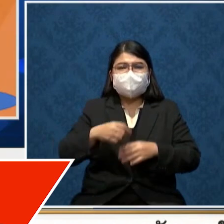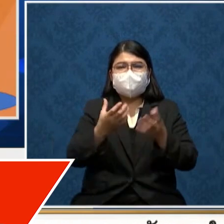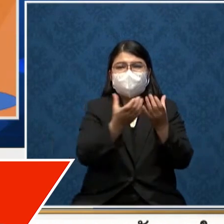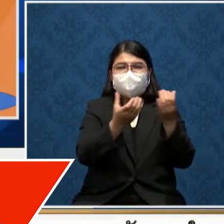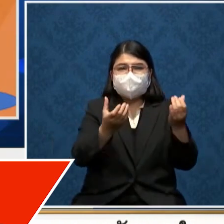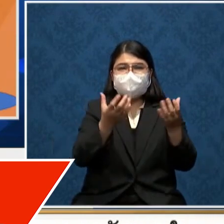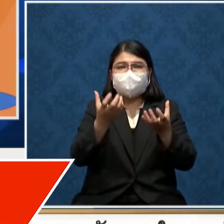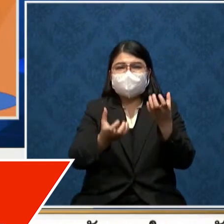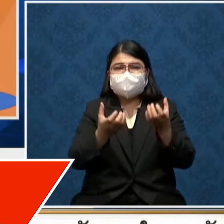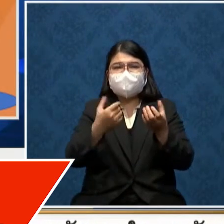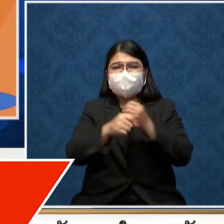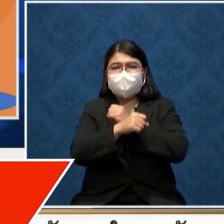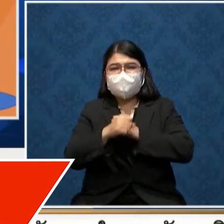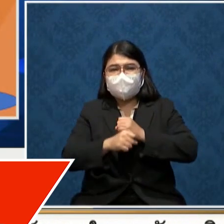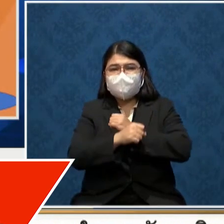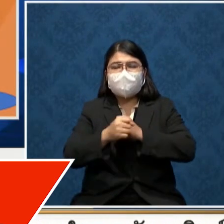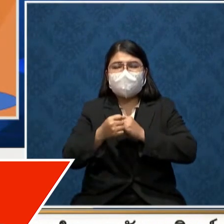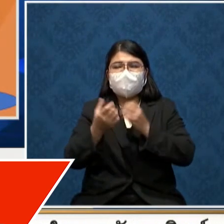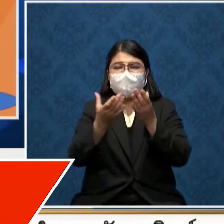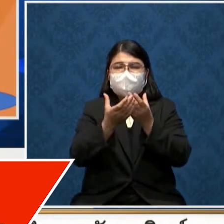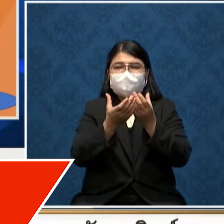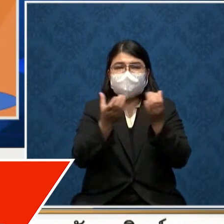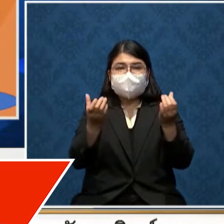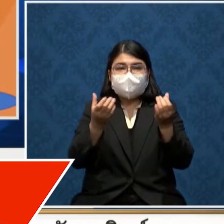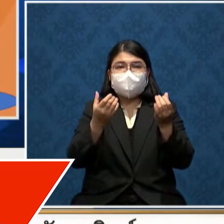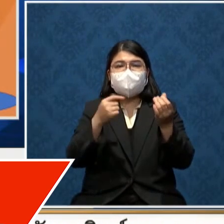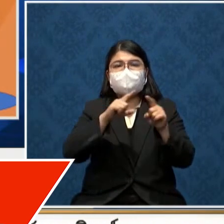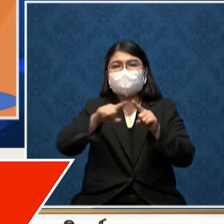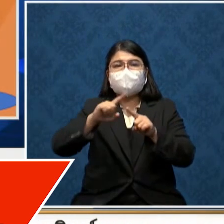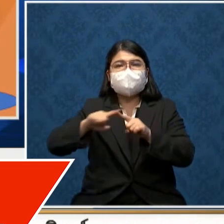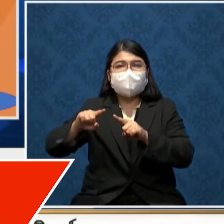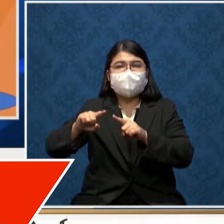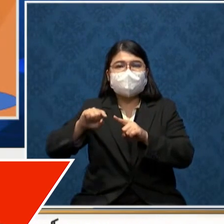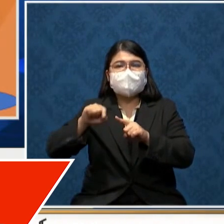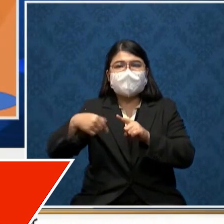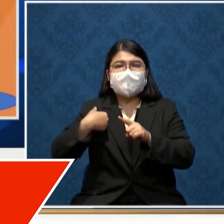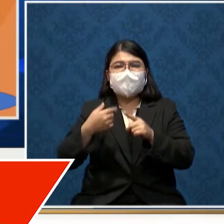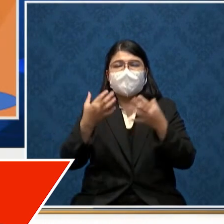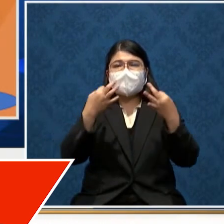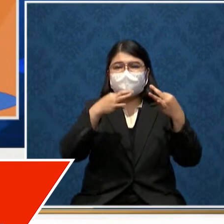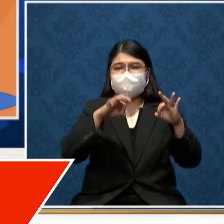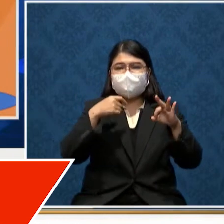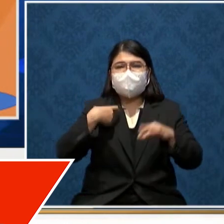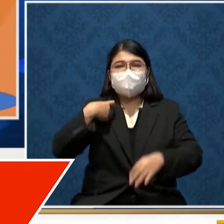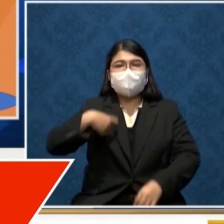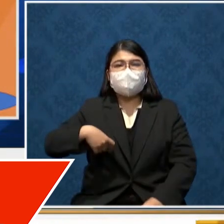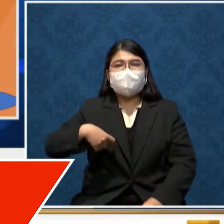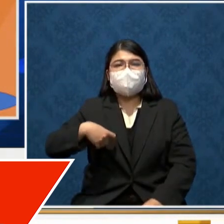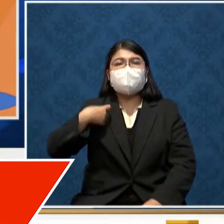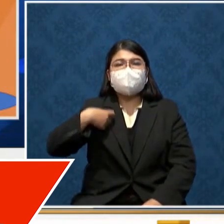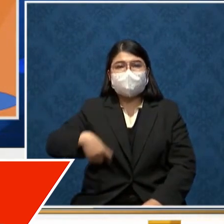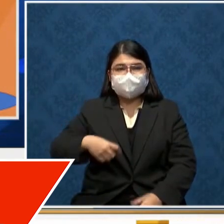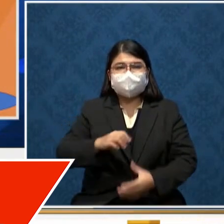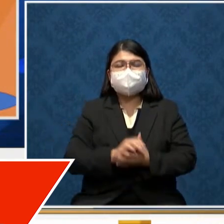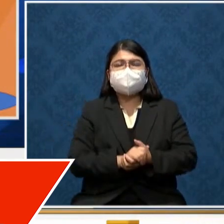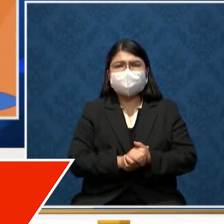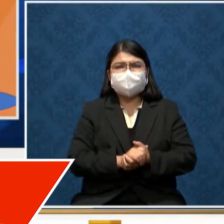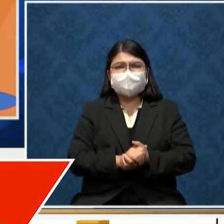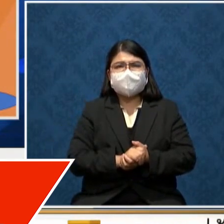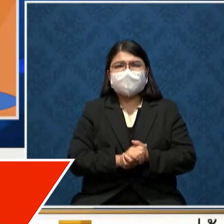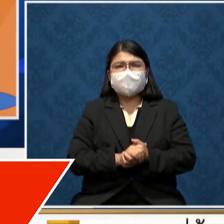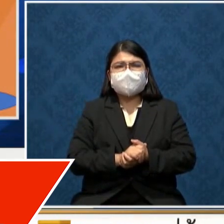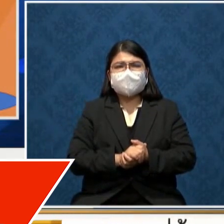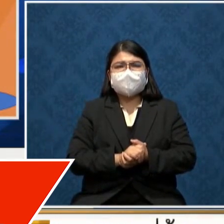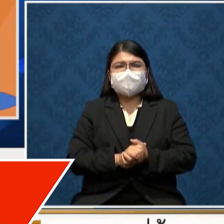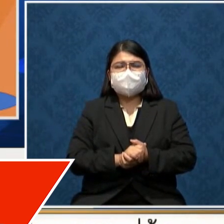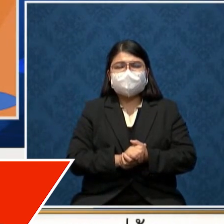ญองค์กรอิสระตามรัฐธรรมนูญและองค์กรอัยการด้วยนะครับประกอบกับรัฐธรรมนูญ